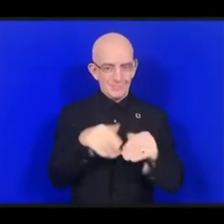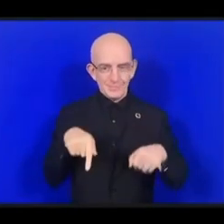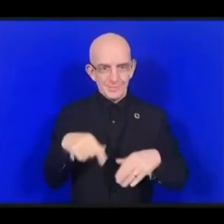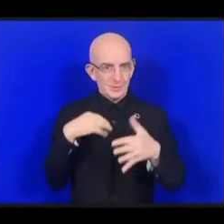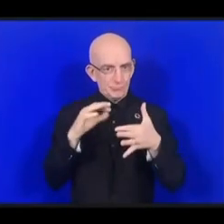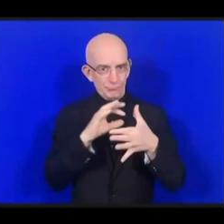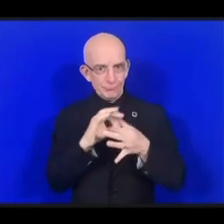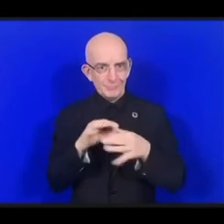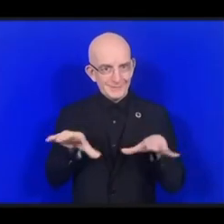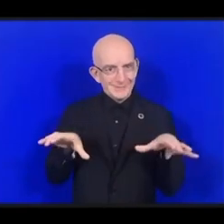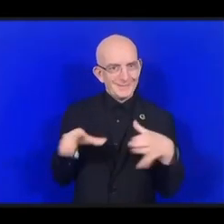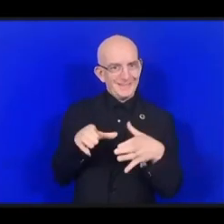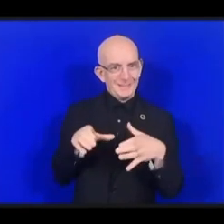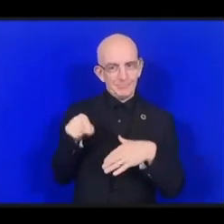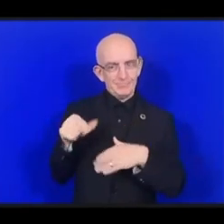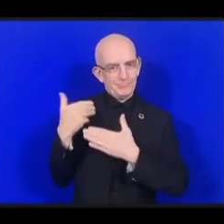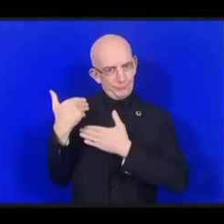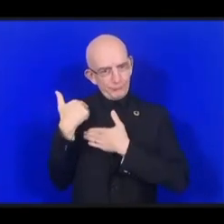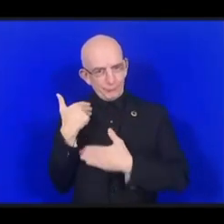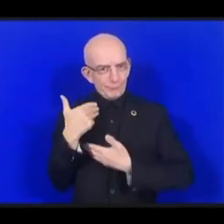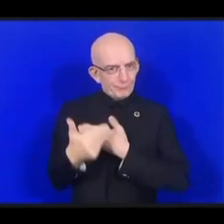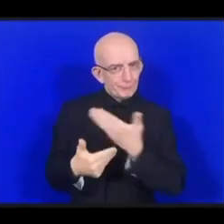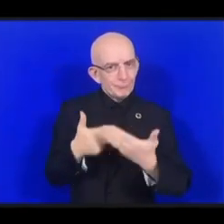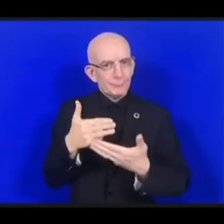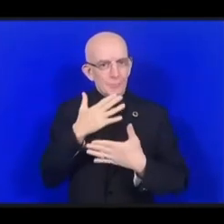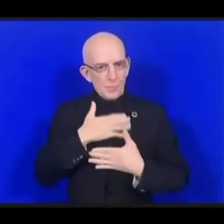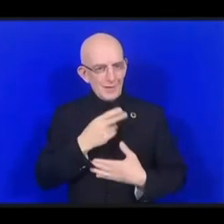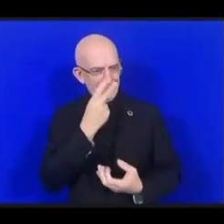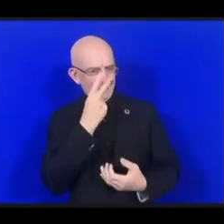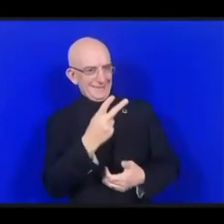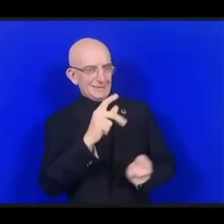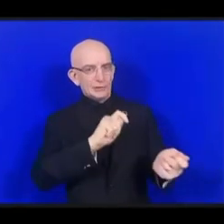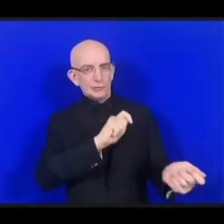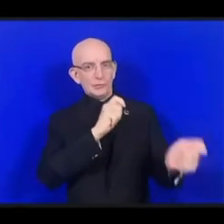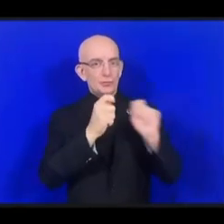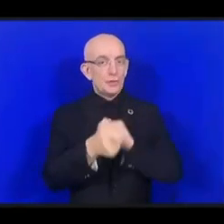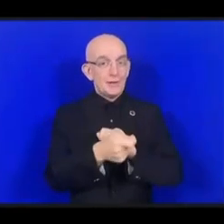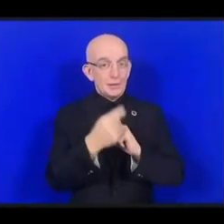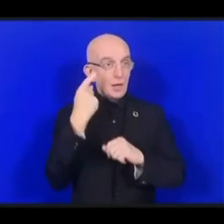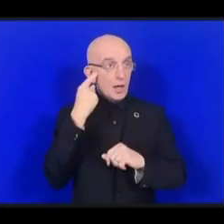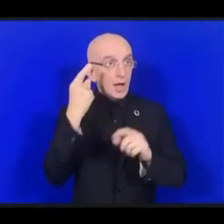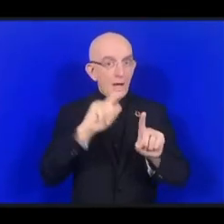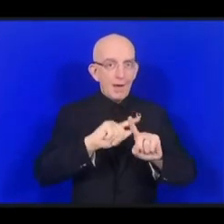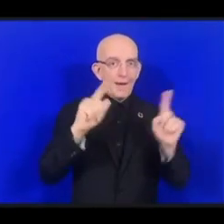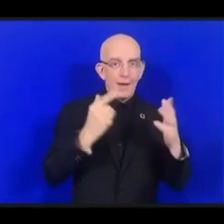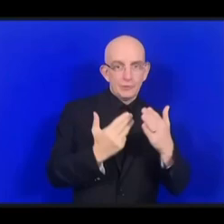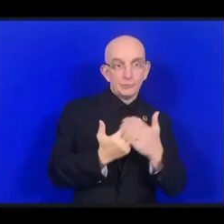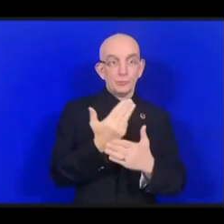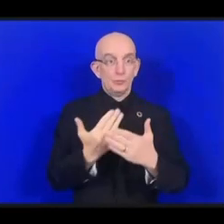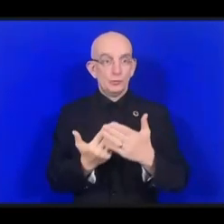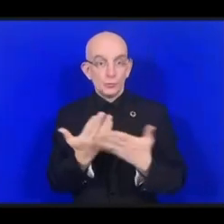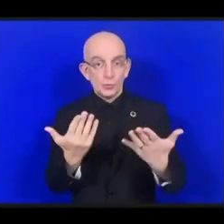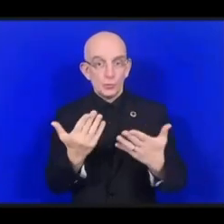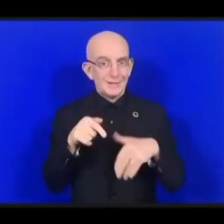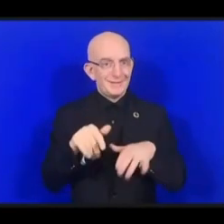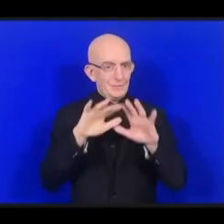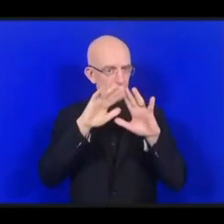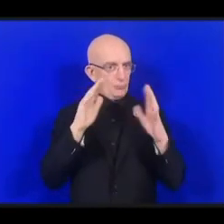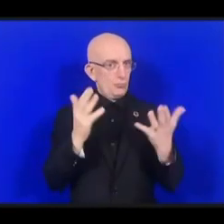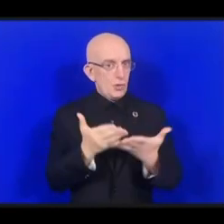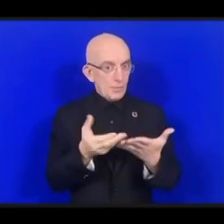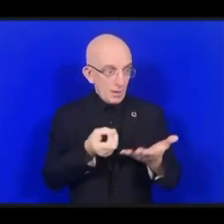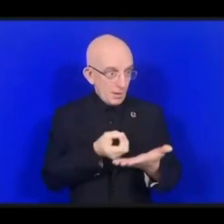の中でバーチュアルからされたオープンランのテクノロジーを展開してきまし